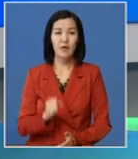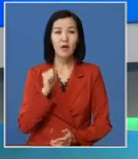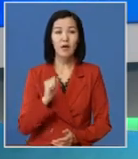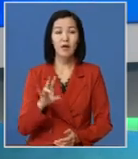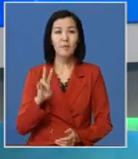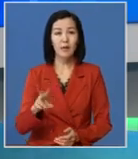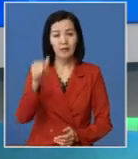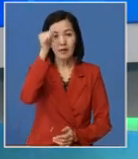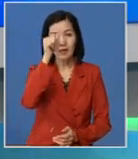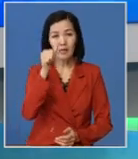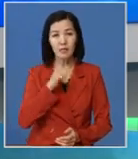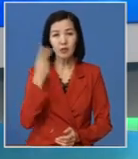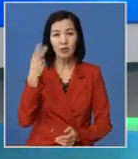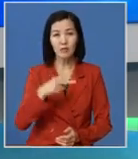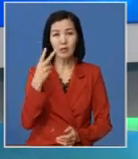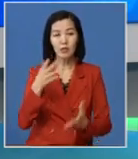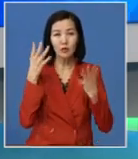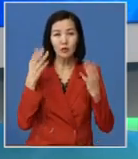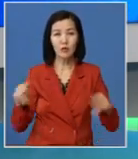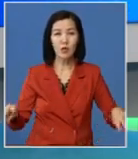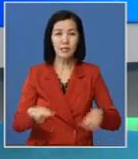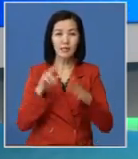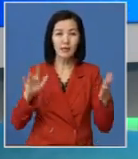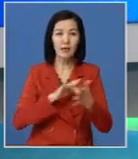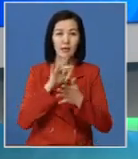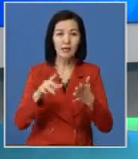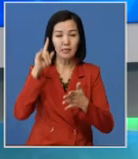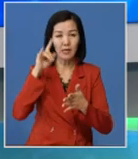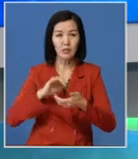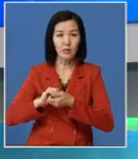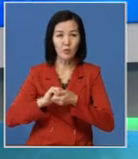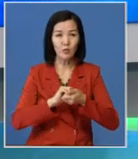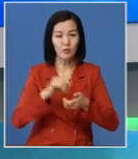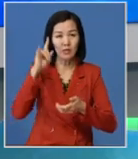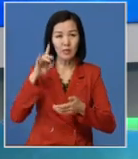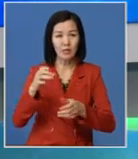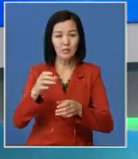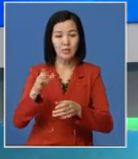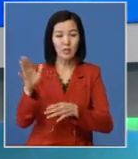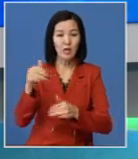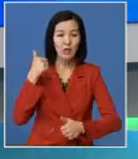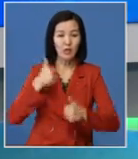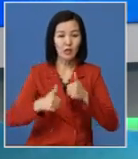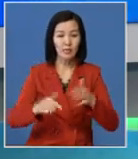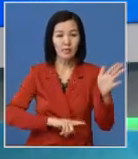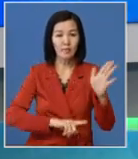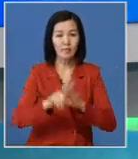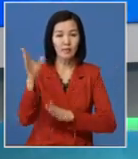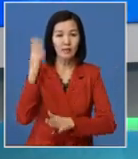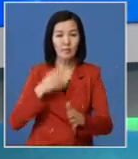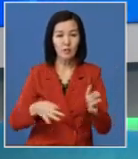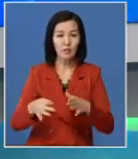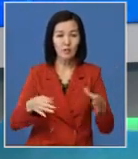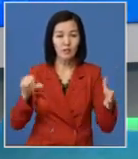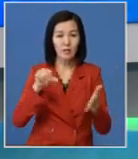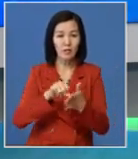Ақпан айының 22-сі күні Астана қаласында қазақ күресінен Қазақстан кубогы жалауын желбіретеді. Ел құрамасын жасақтайтын жарысқа Алматы облысының балуандары